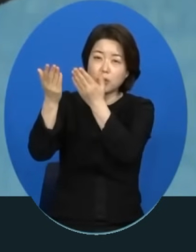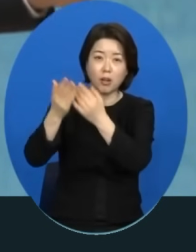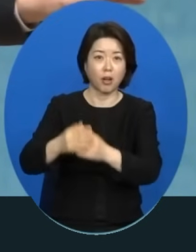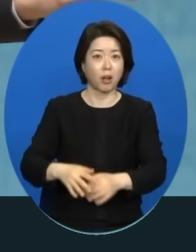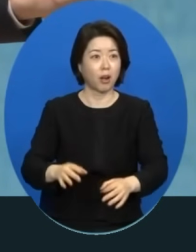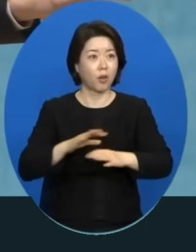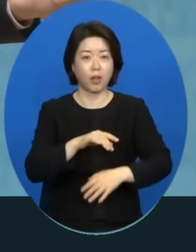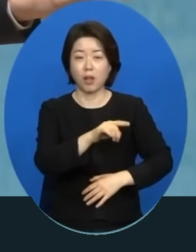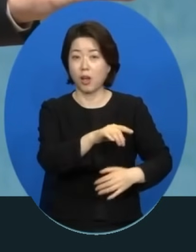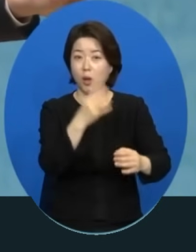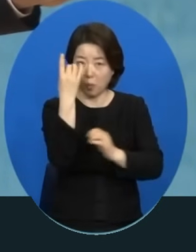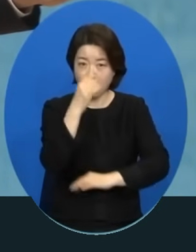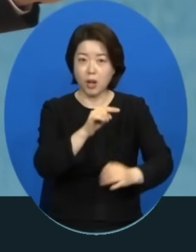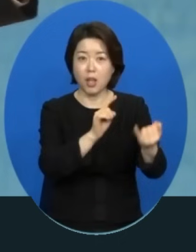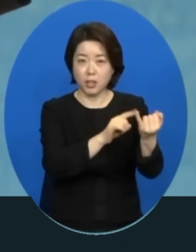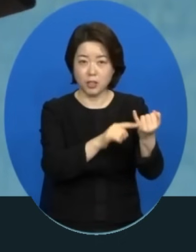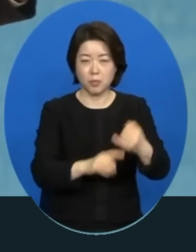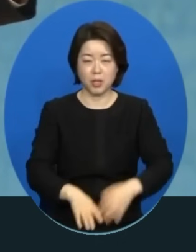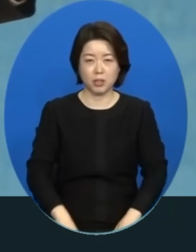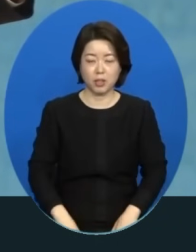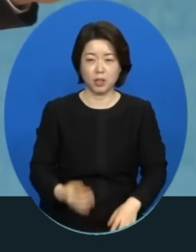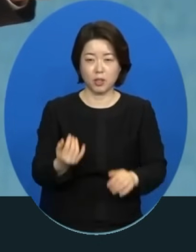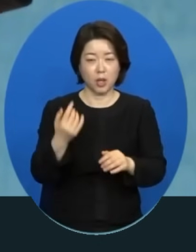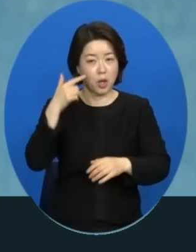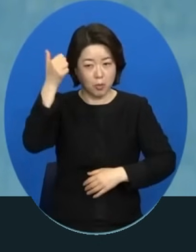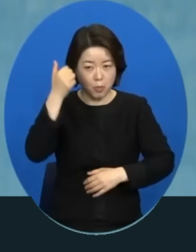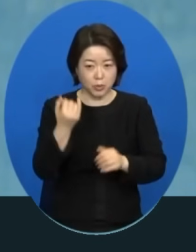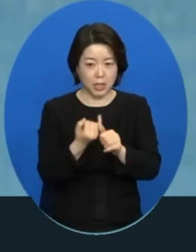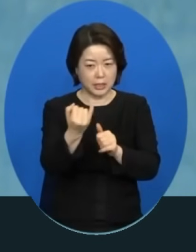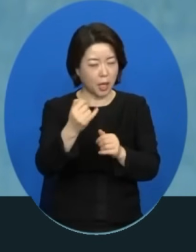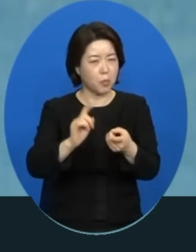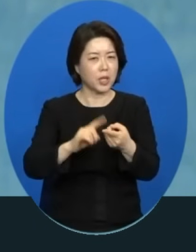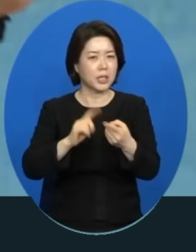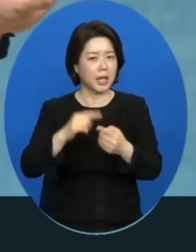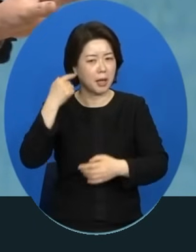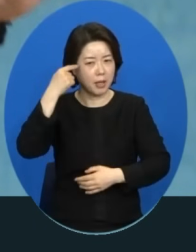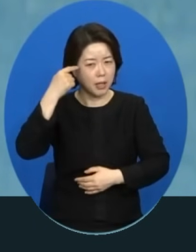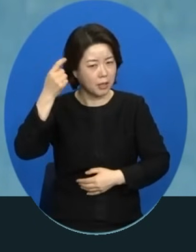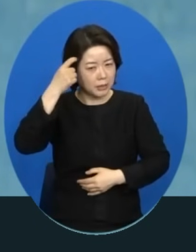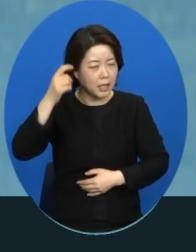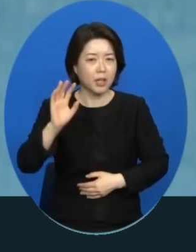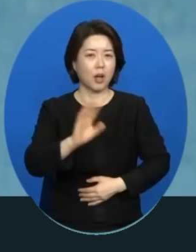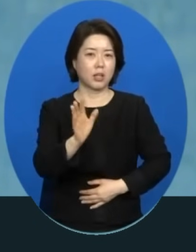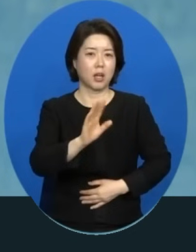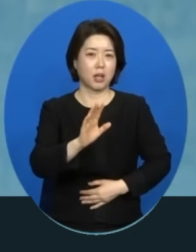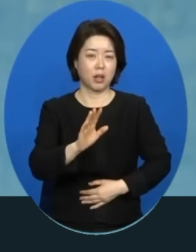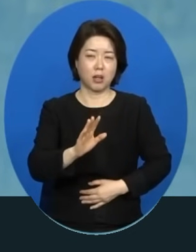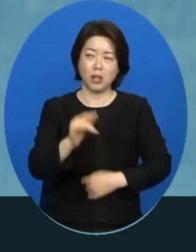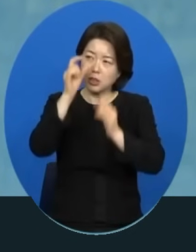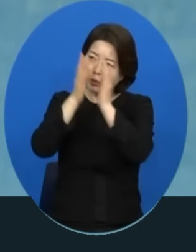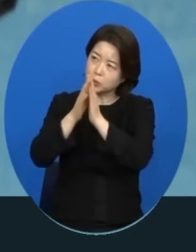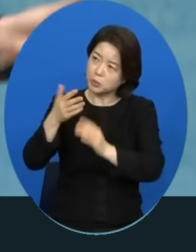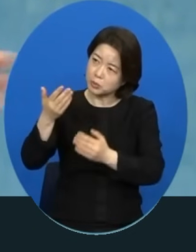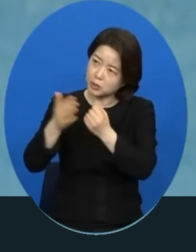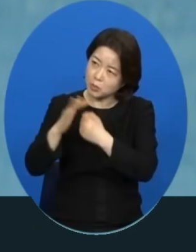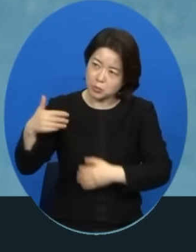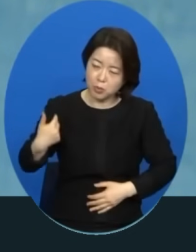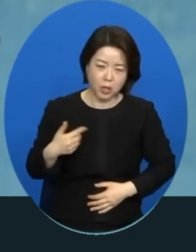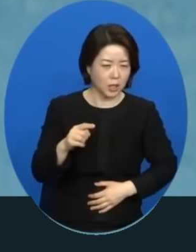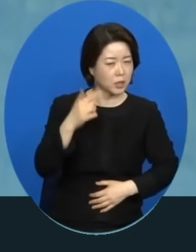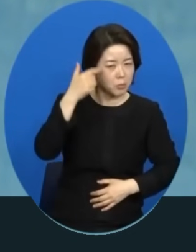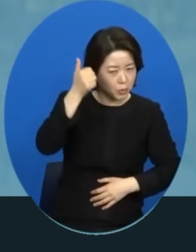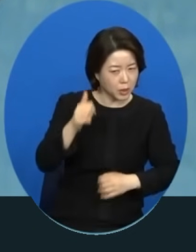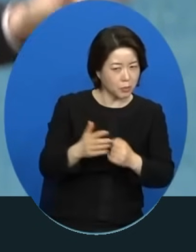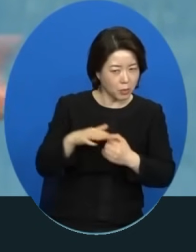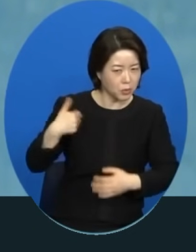원래 그분은 사모에 대한 마음이 그렇게 없으셨는데 기도 때문에 그런지 몰라도, 아니 이분 때문인지 몰라도 마음이 열리면서 교제를 하게